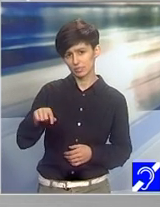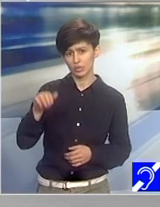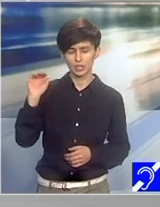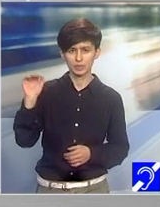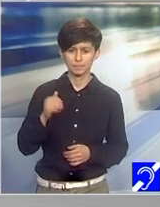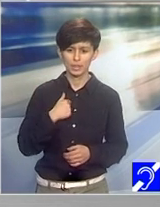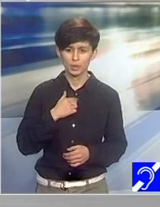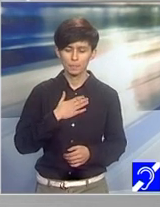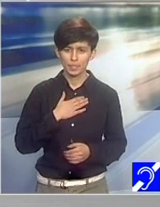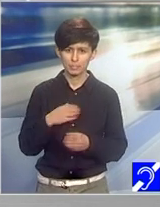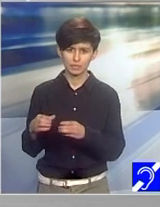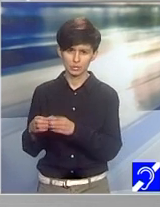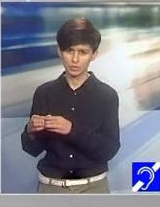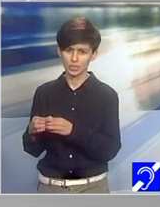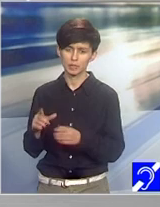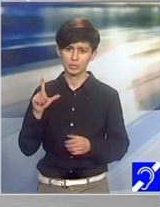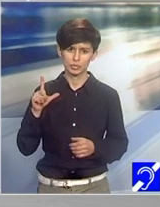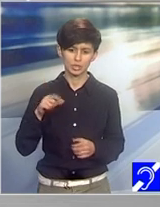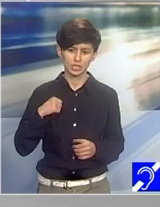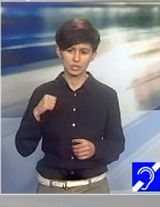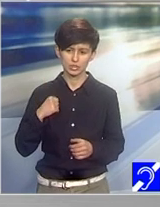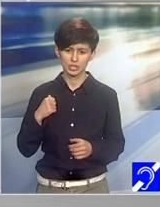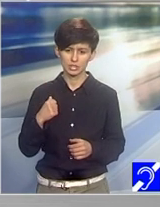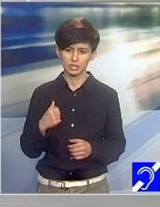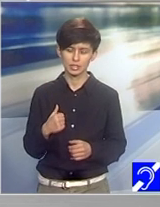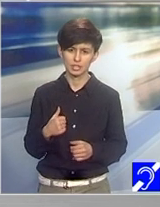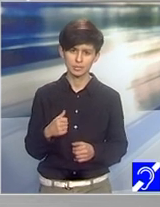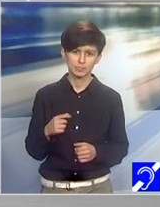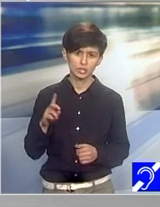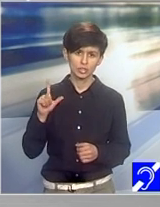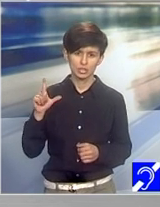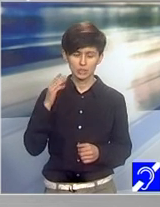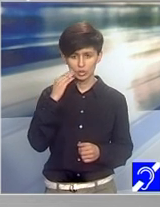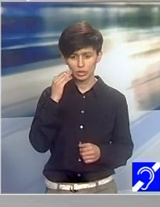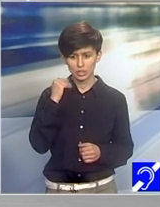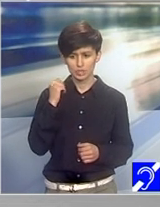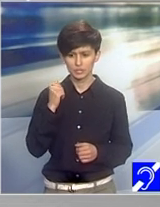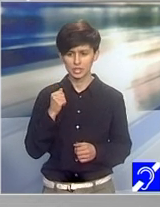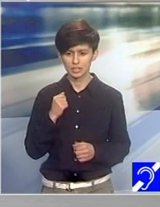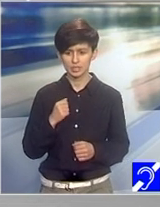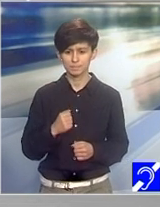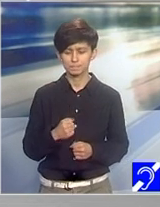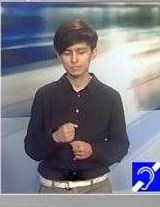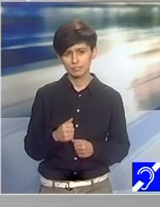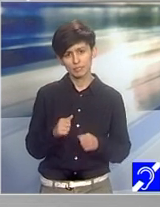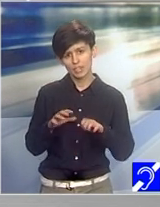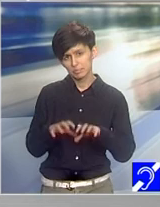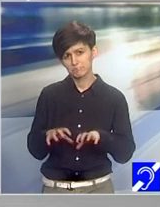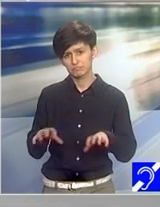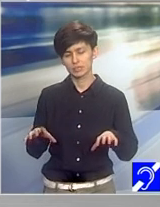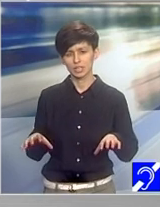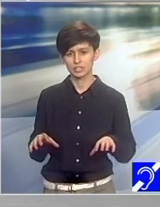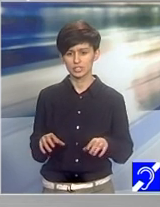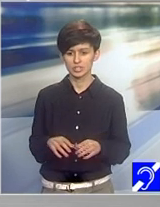avut o echipă, împreună cu o echipă, 2 tineri, eu și Rodica și încă 2 fete. Am așezat, bineînțeles,